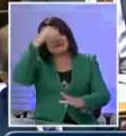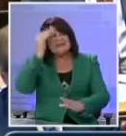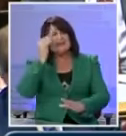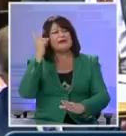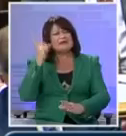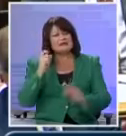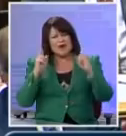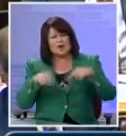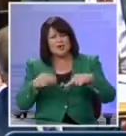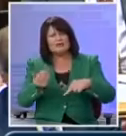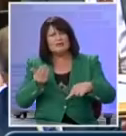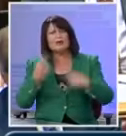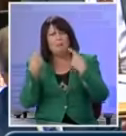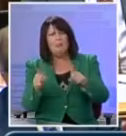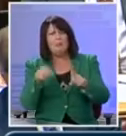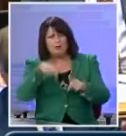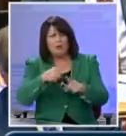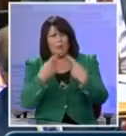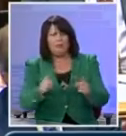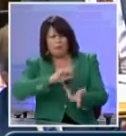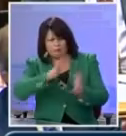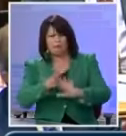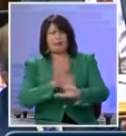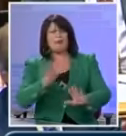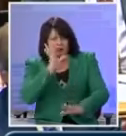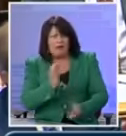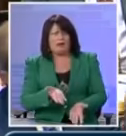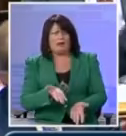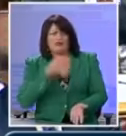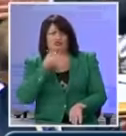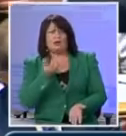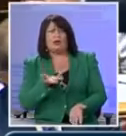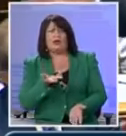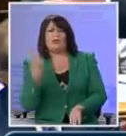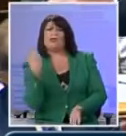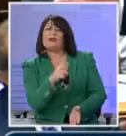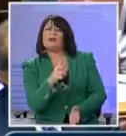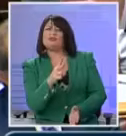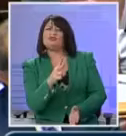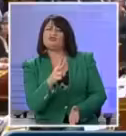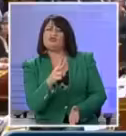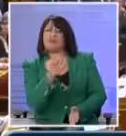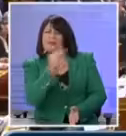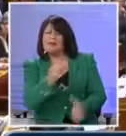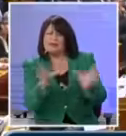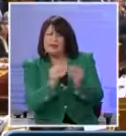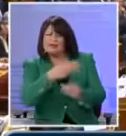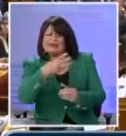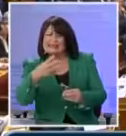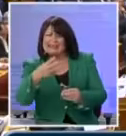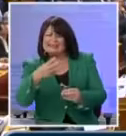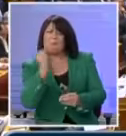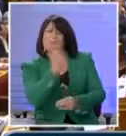εγώ ήξερα όσον αφορά το δεύτερο ναι κύριοι συνάδελφοι αλήθεια είναι τα δικά σας θέματα τα λύνετε μόνοι σας εσείς θα μας πείτε τι